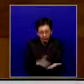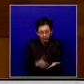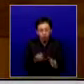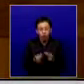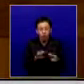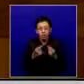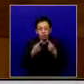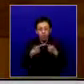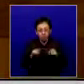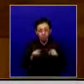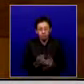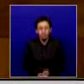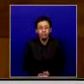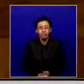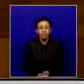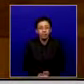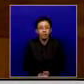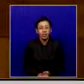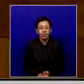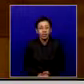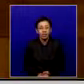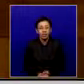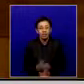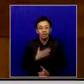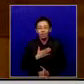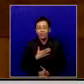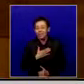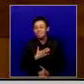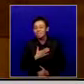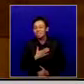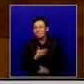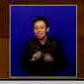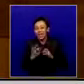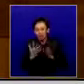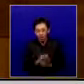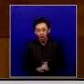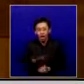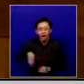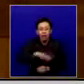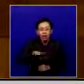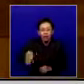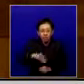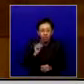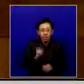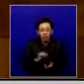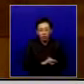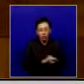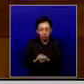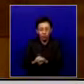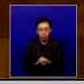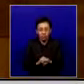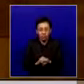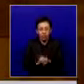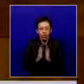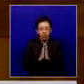านไม่มีสมคิดด็อกทรินแน่นอนนะครับมีแต่ว่าพวกเราต้องร่วมมือกันขอบคุณมากครับท่านประธาน